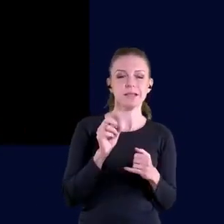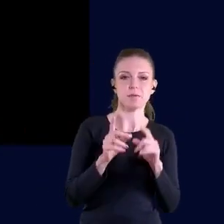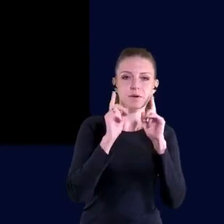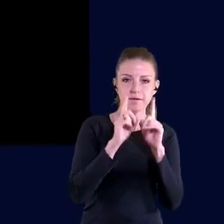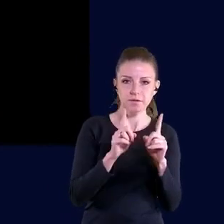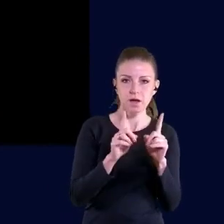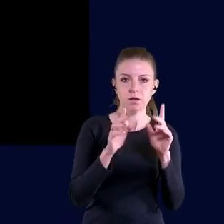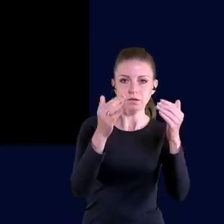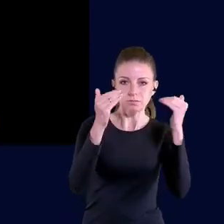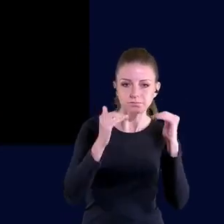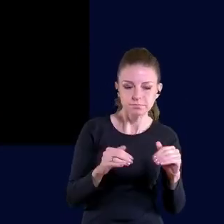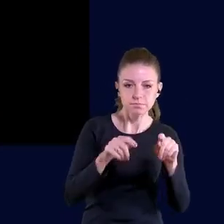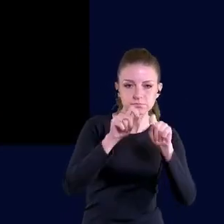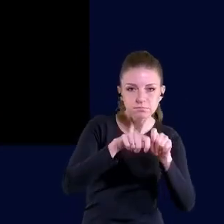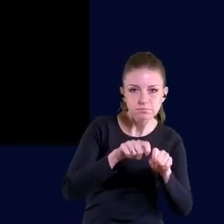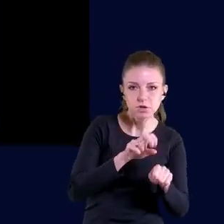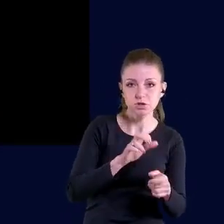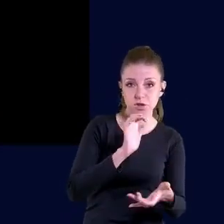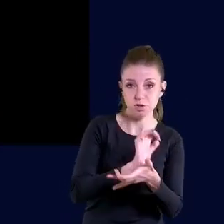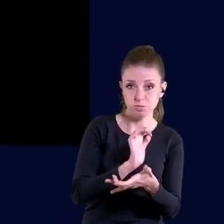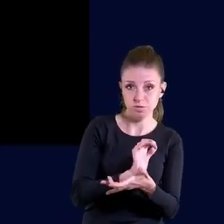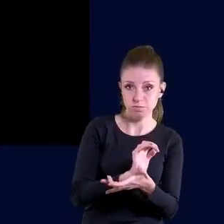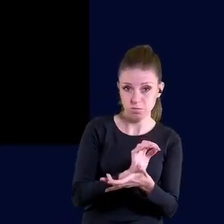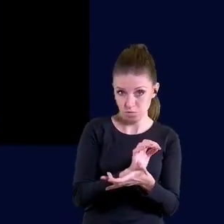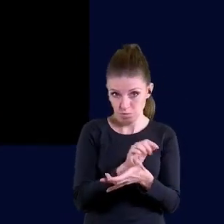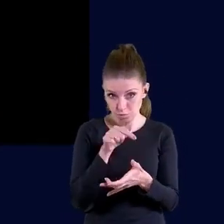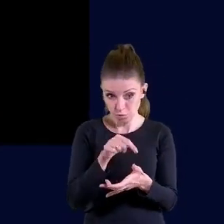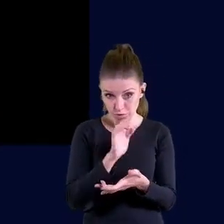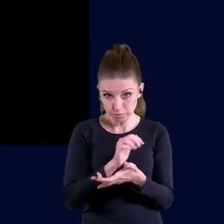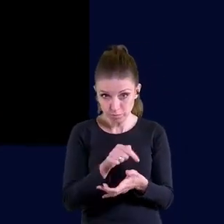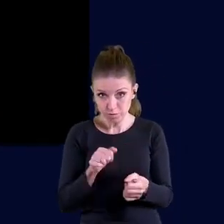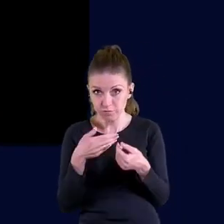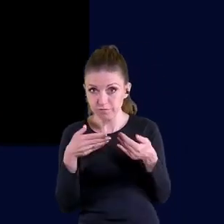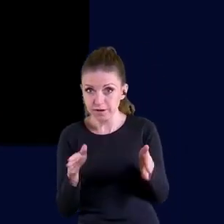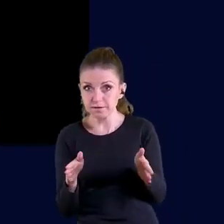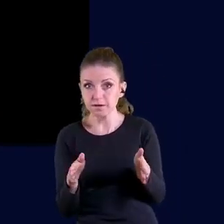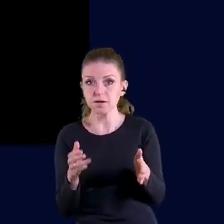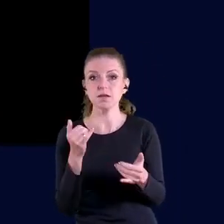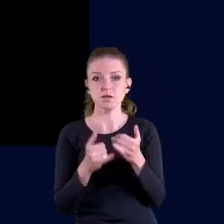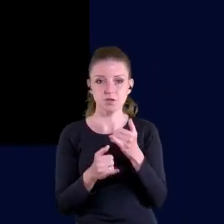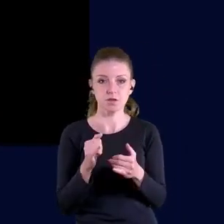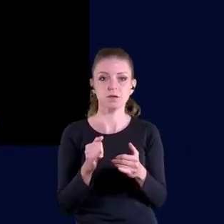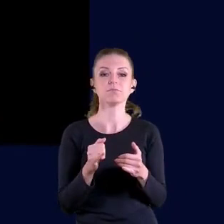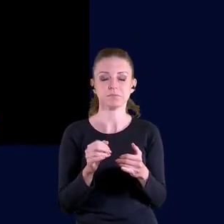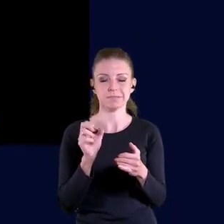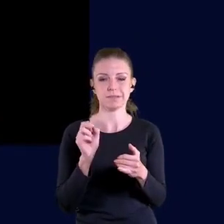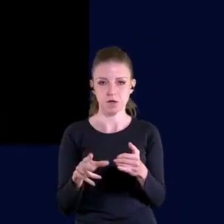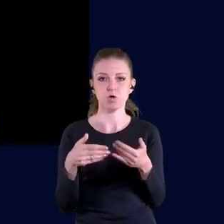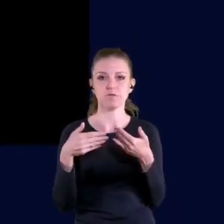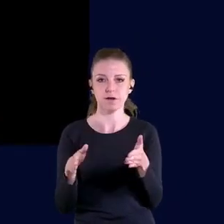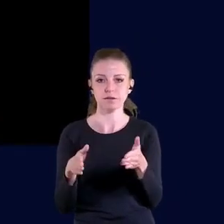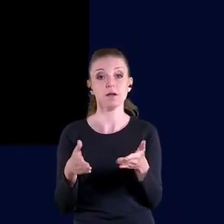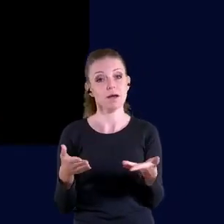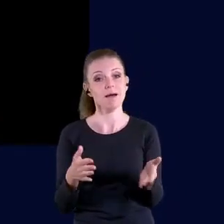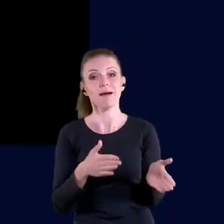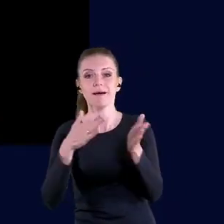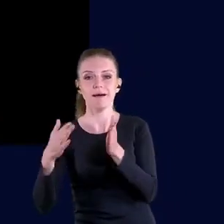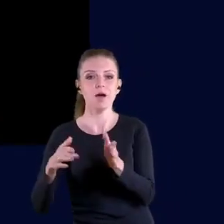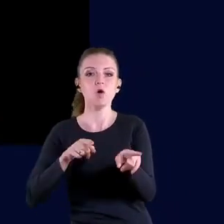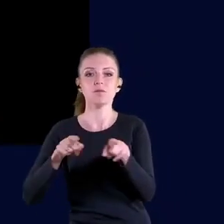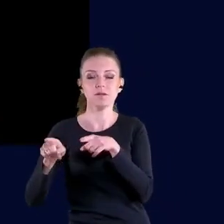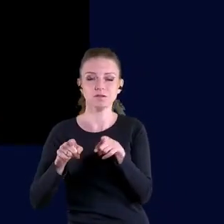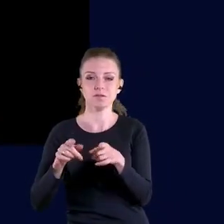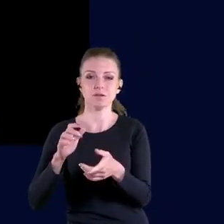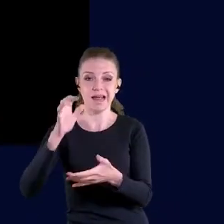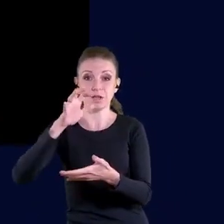sprawdza czy artykuły czy czasopismo jest czasopismem otwartym jeżeli jest wartość prawdziwa wówczas oznacza to czasopismo